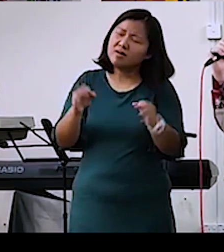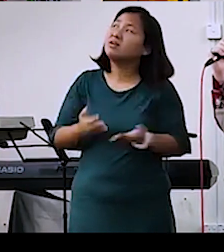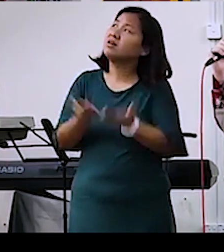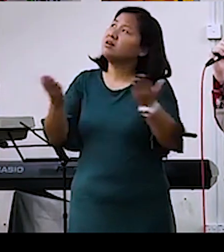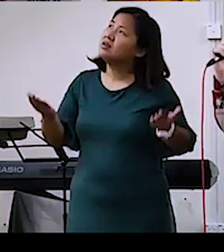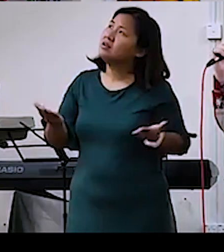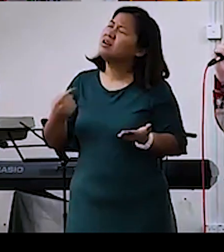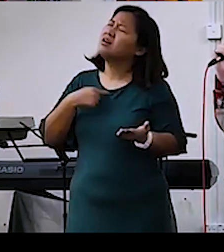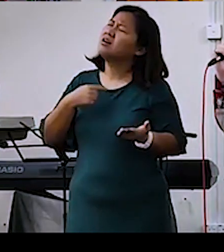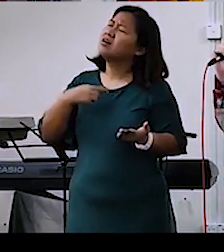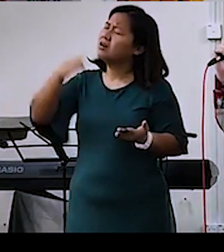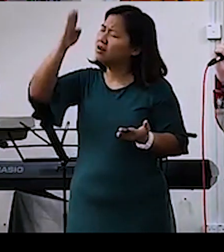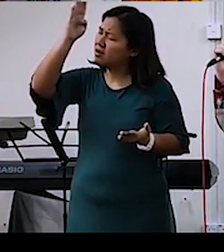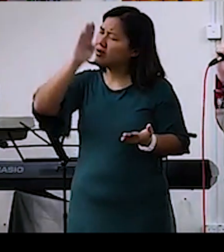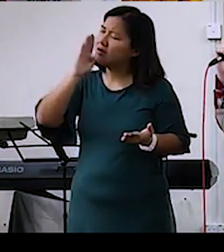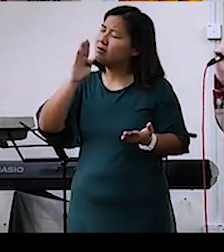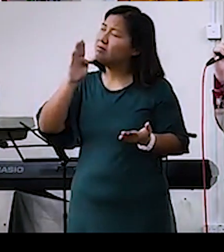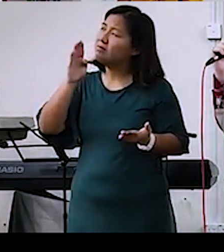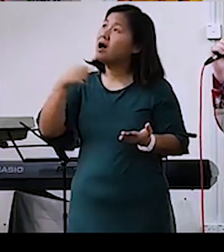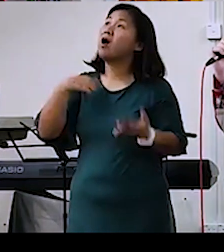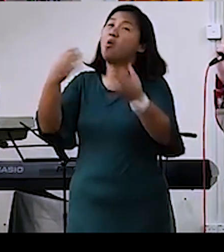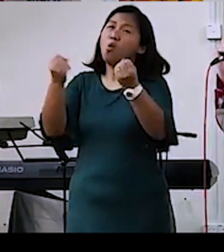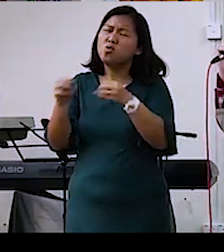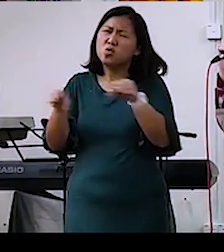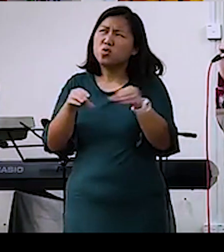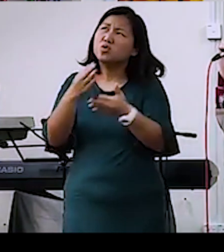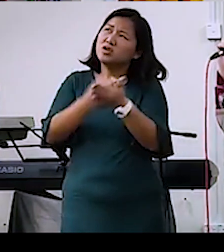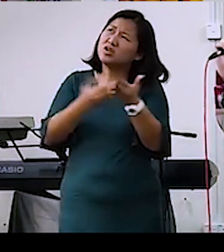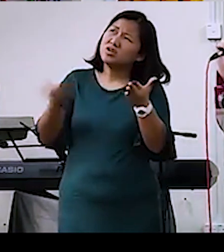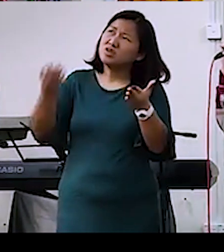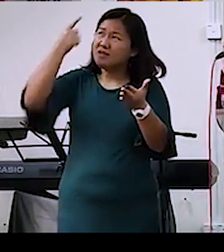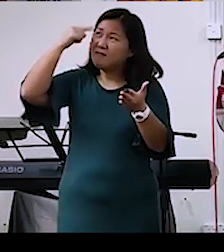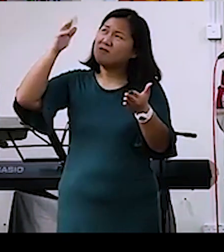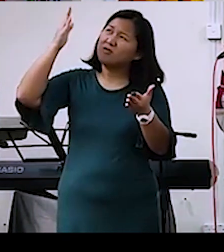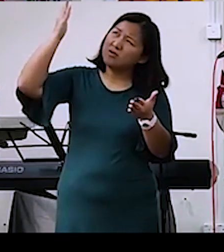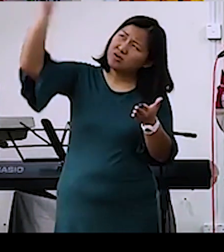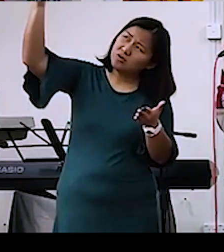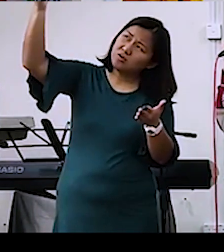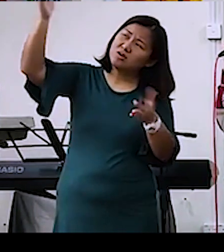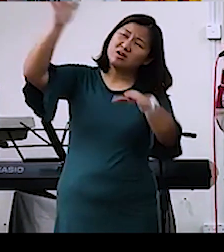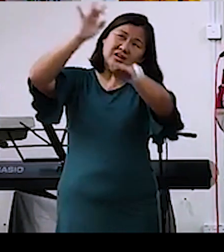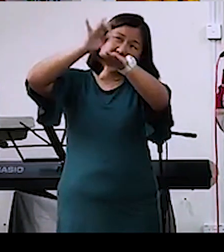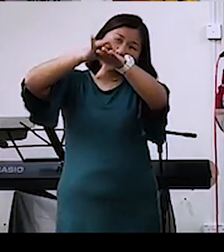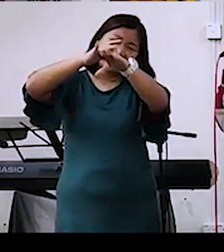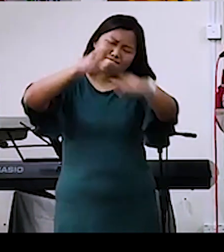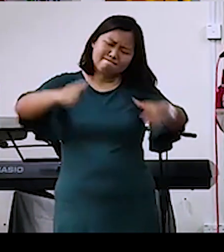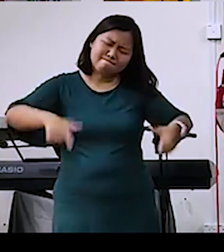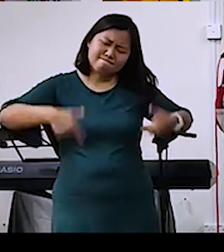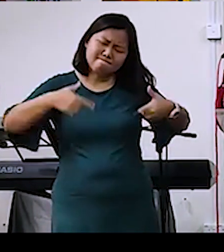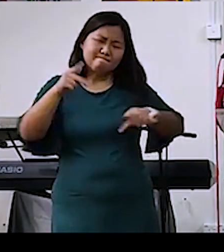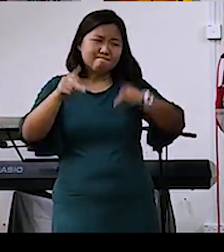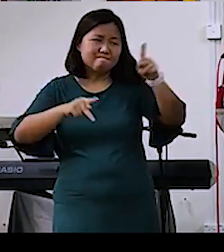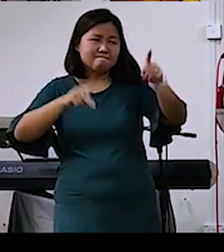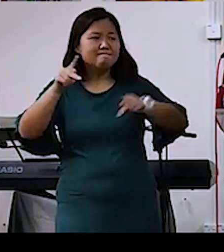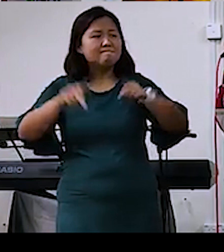I'm nothing much, but here I am. I want to do something for you, for your glory, to touch the lives of people. 所以在这个教会里面呢，你其